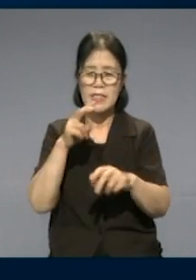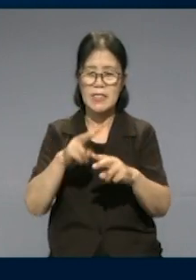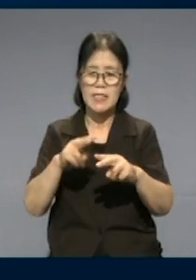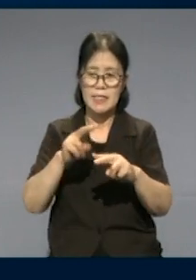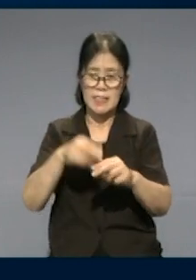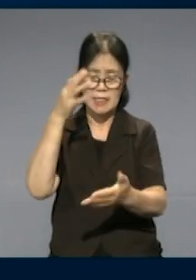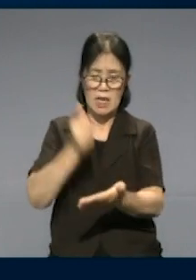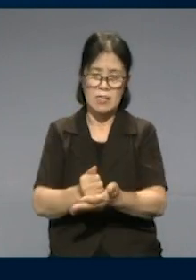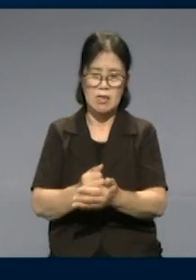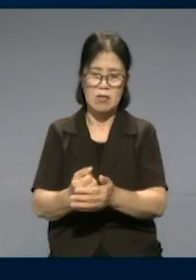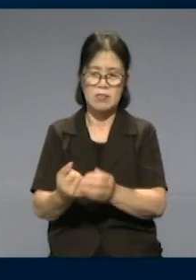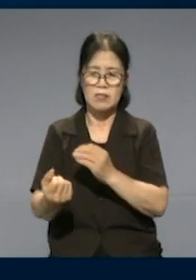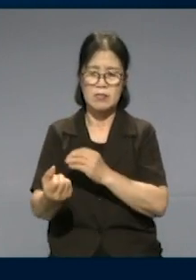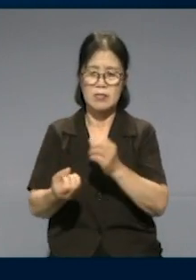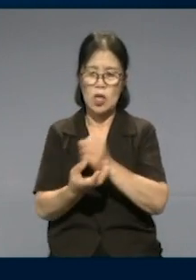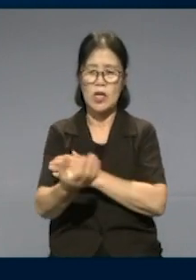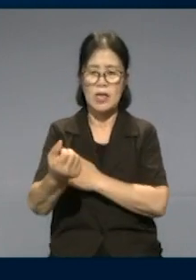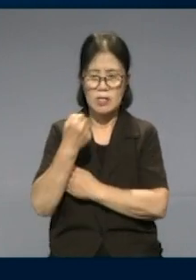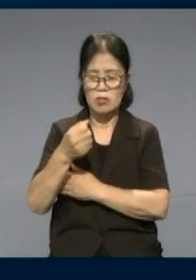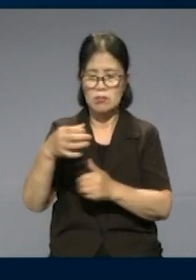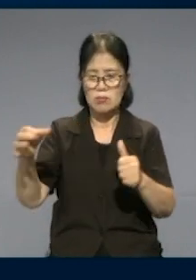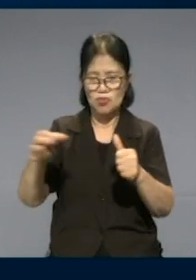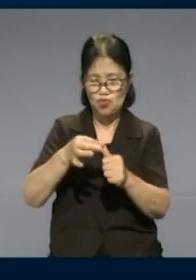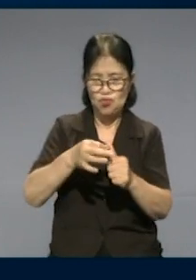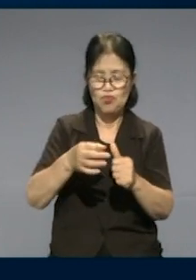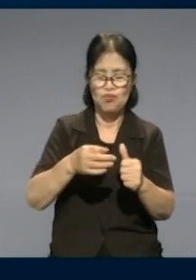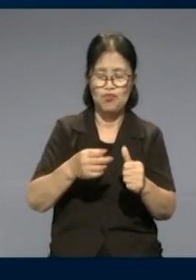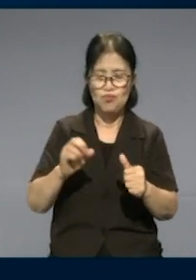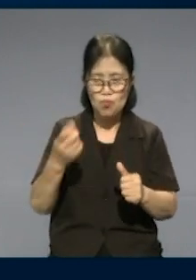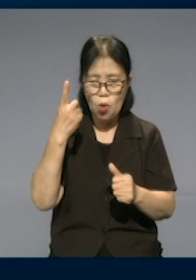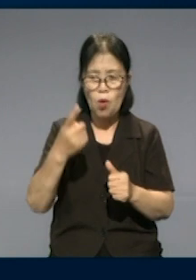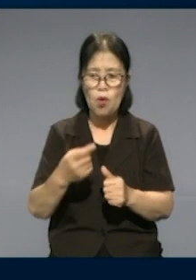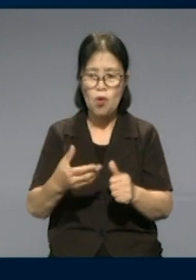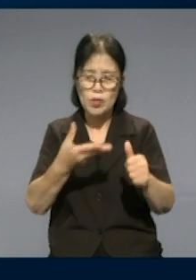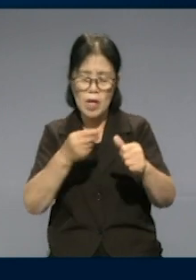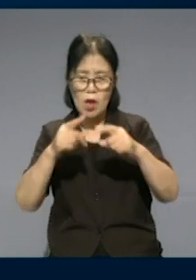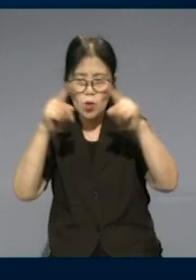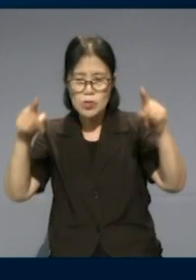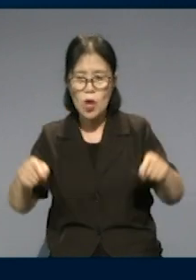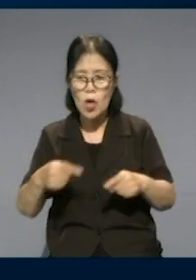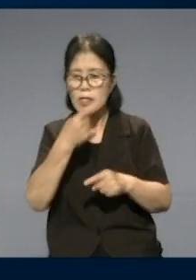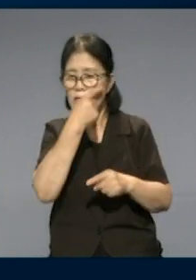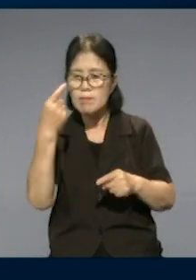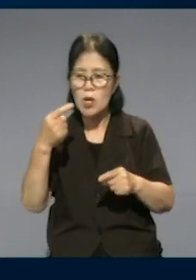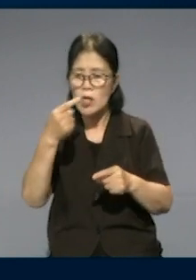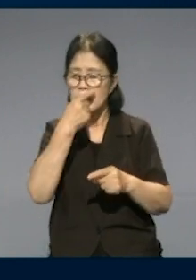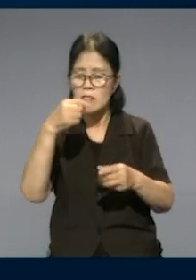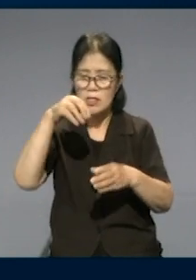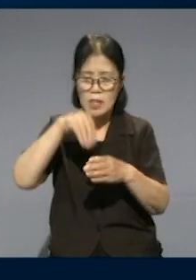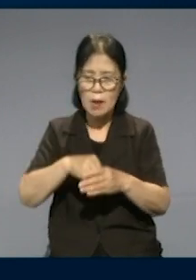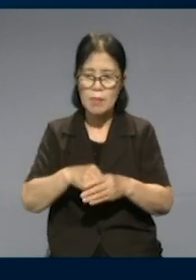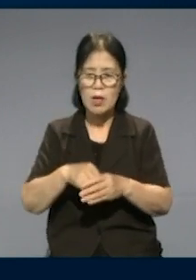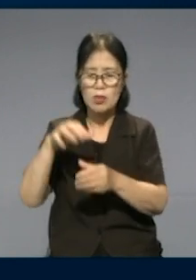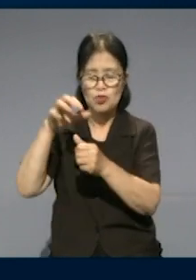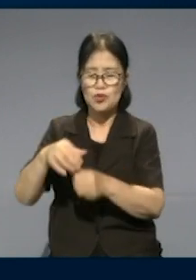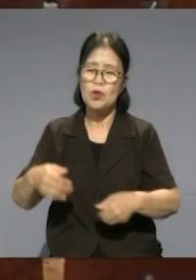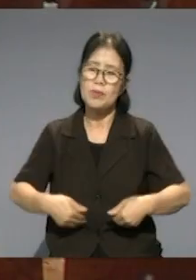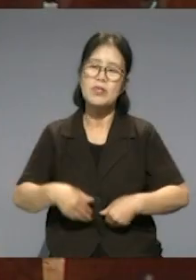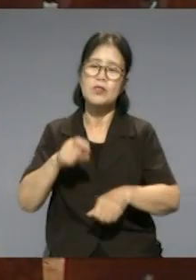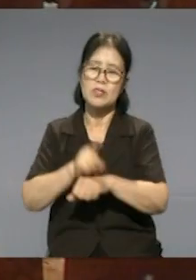영향력을 행사하고 금품을 받은 경위와 차용서 등 약정을 증명할 증거를 담아 구속 필요성을